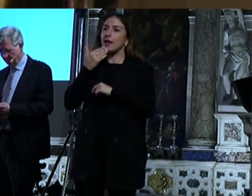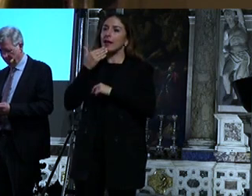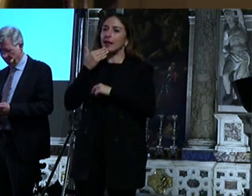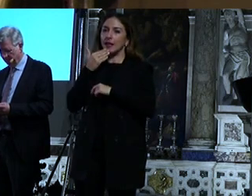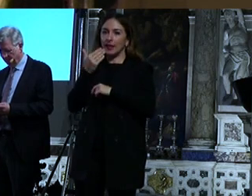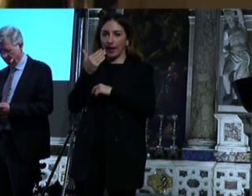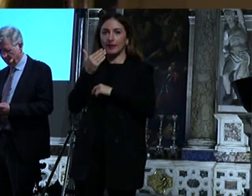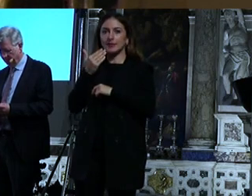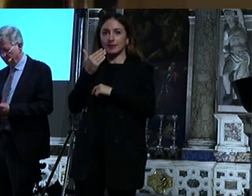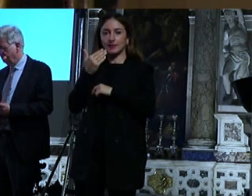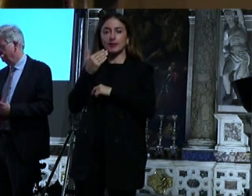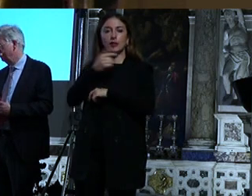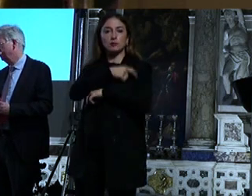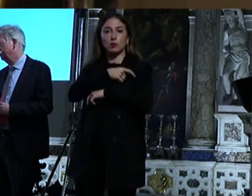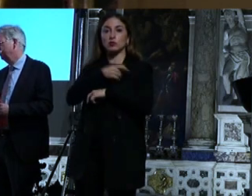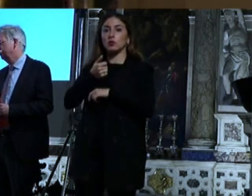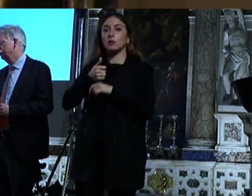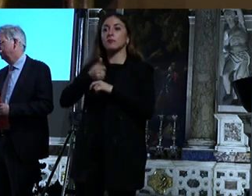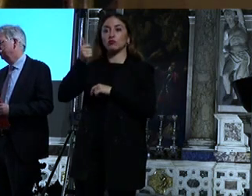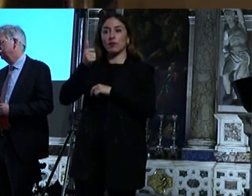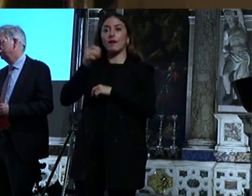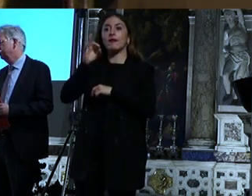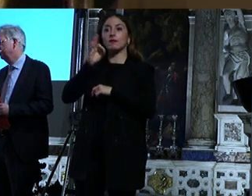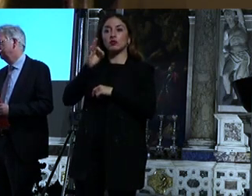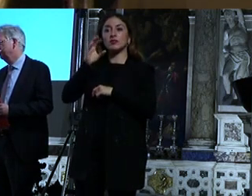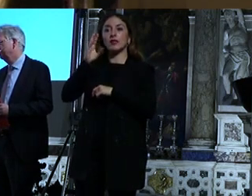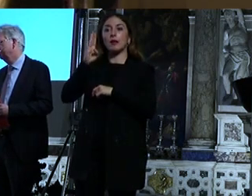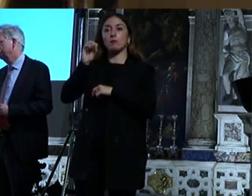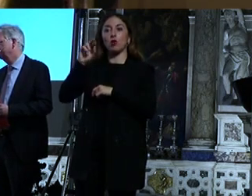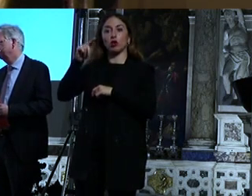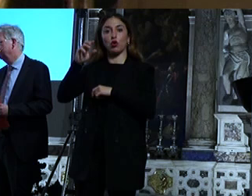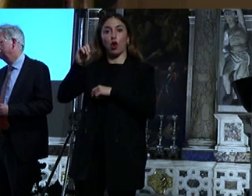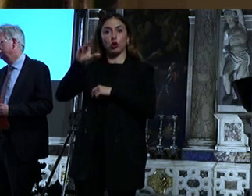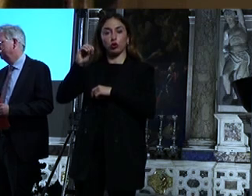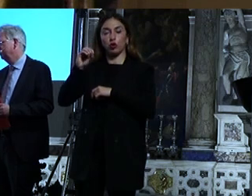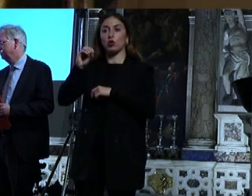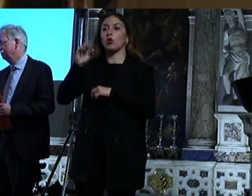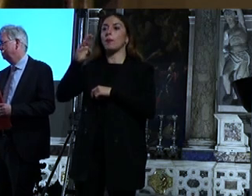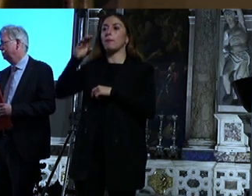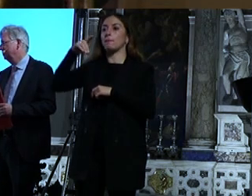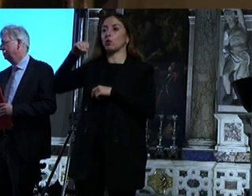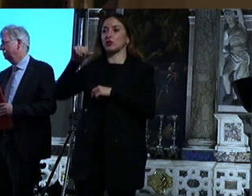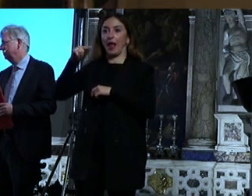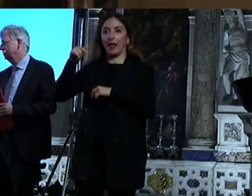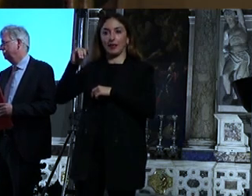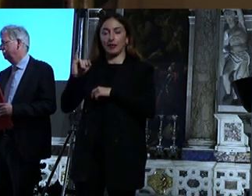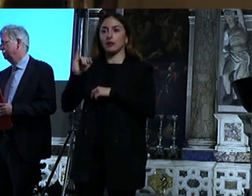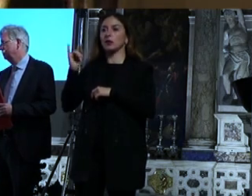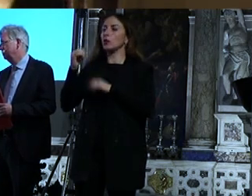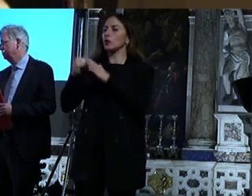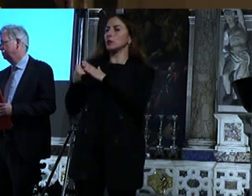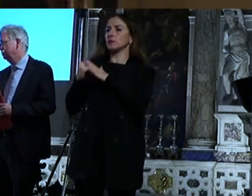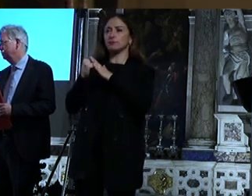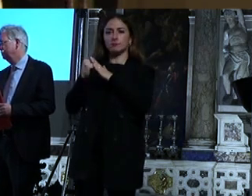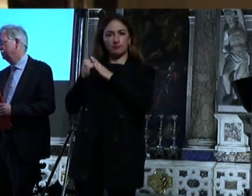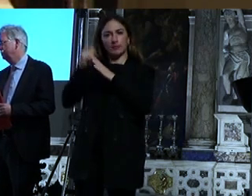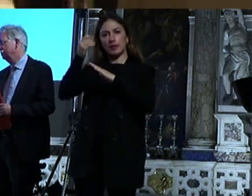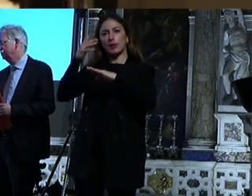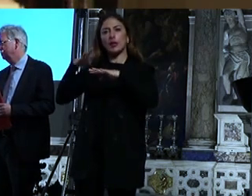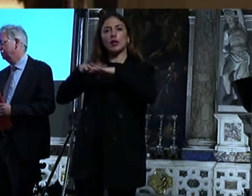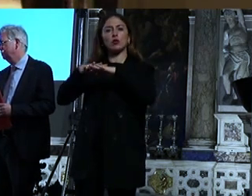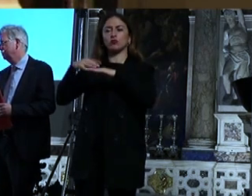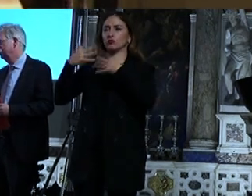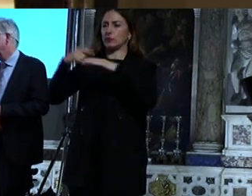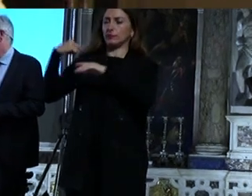gli sponsor principali, Francesca Bortolotto Possati, grazie, che ha sostenuto Incroci fin dai suoi albori,